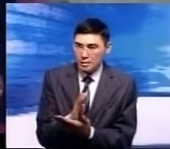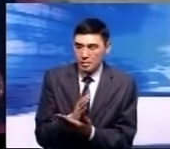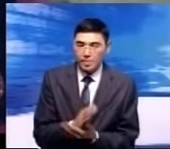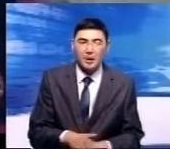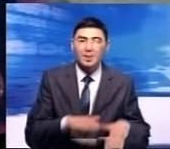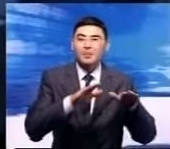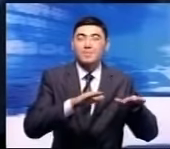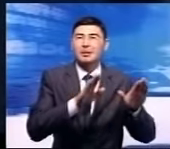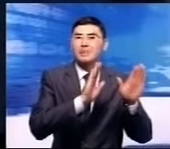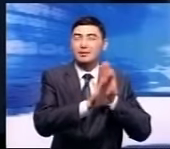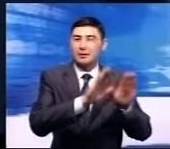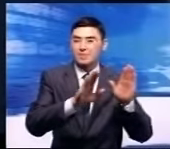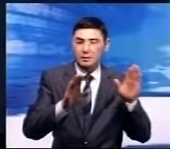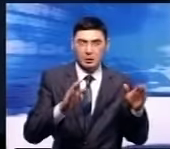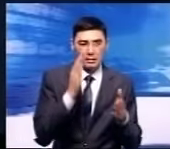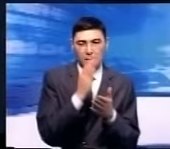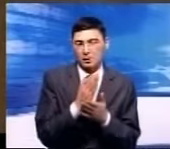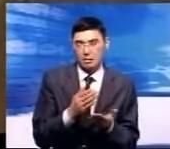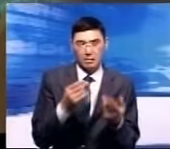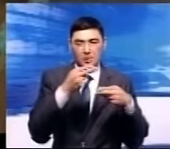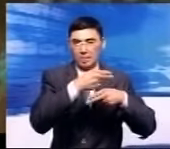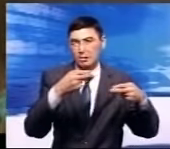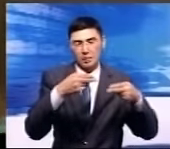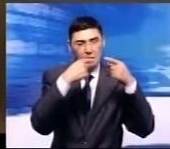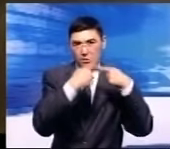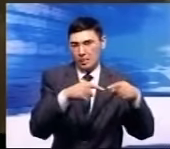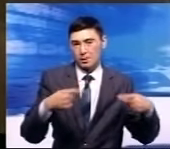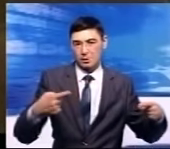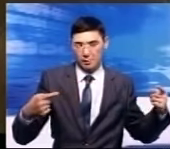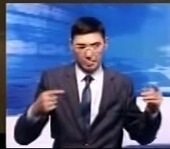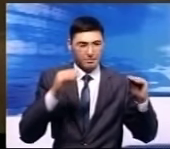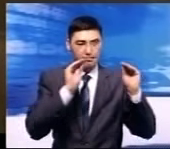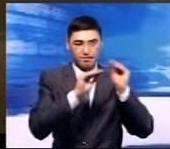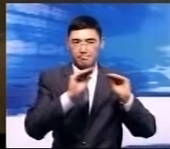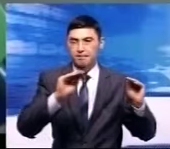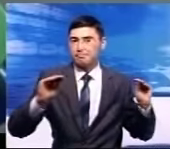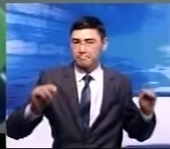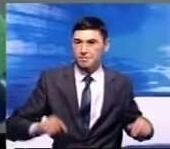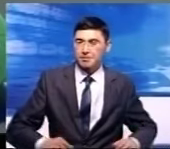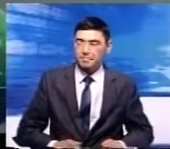большое количество работ в самых разных жанрах прикладного искусства.